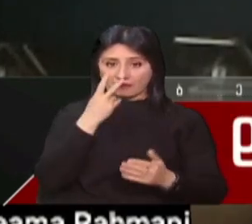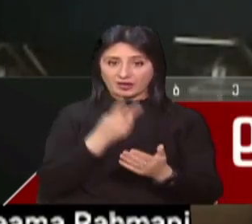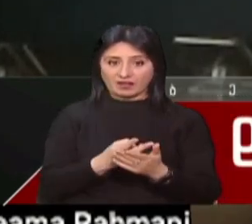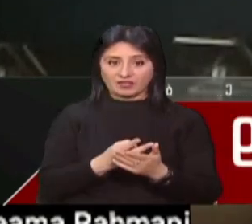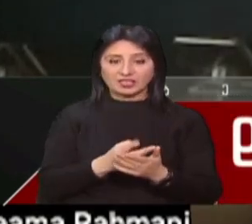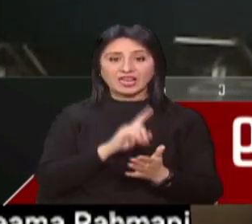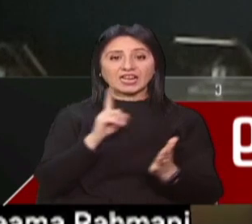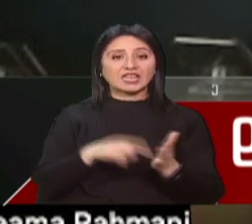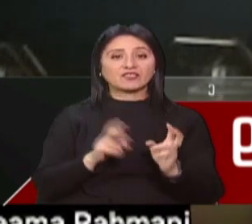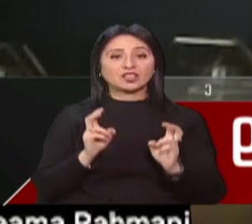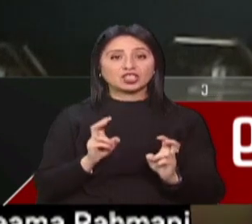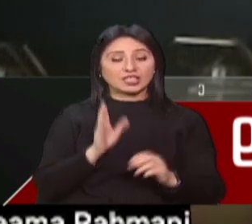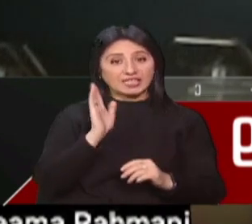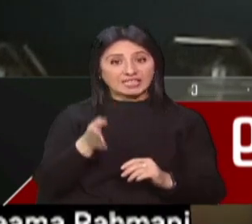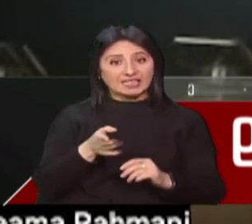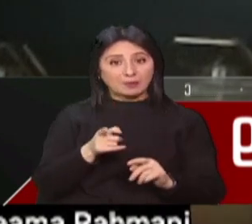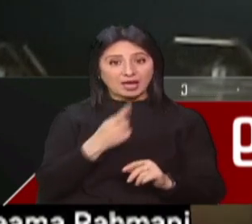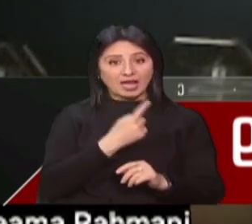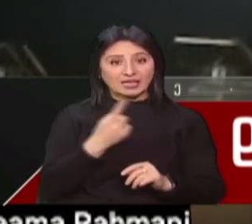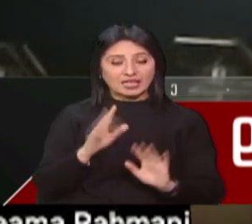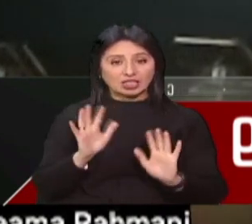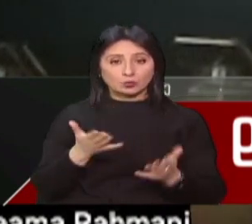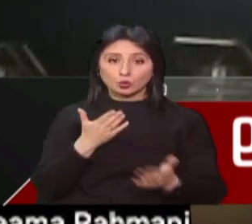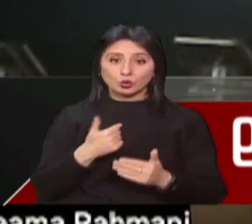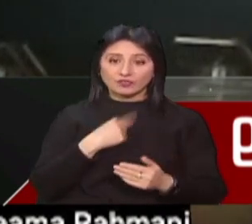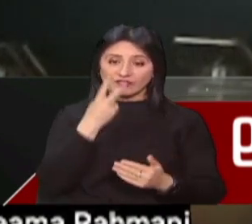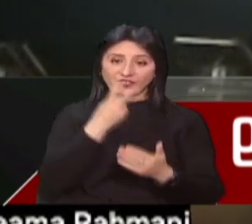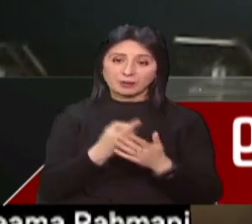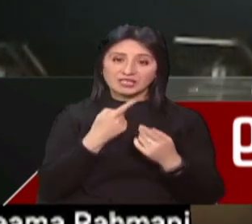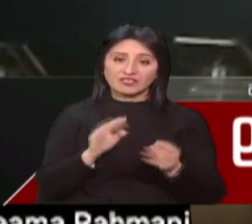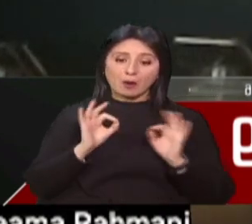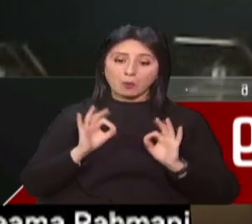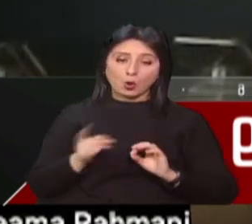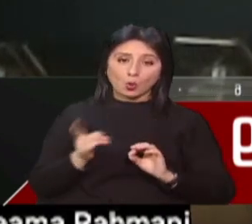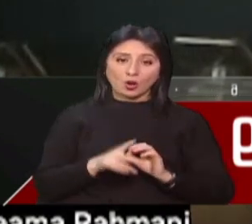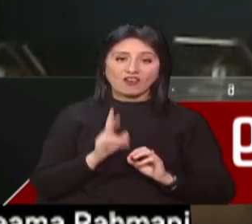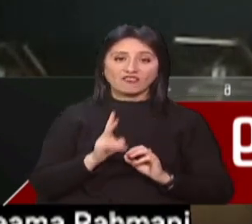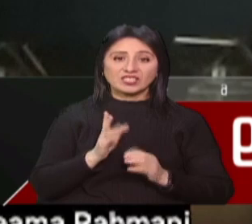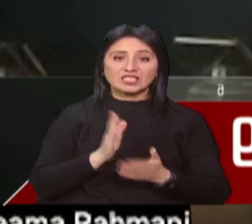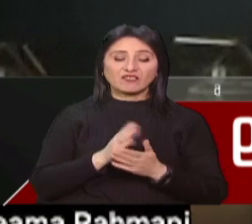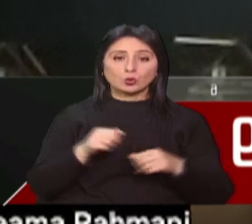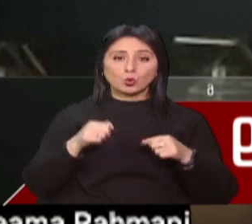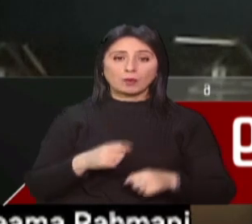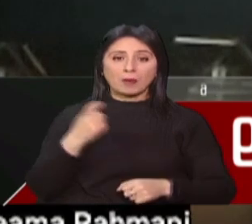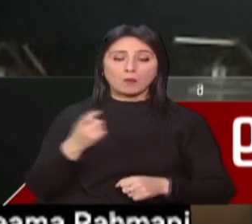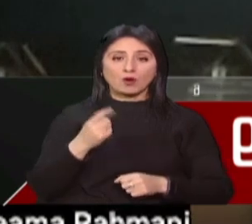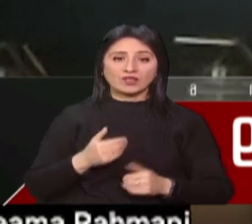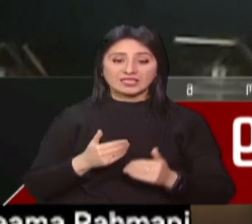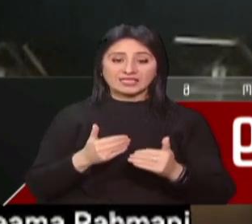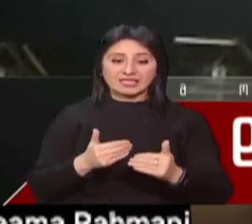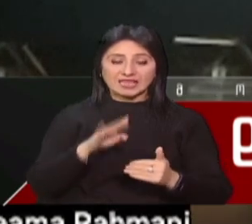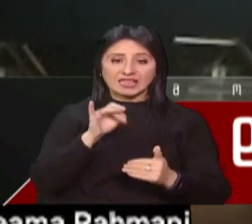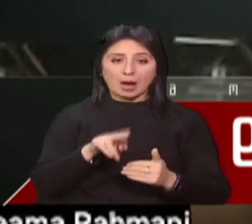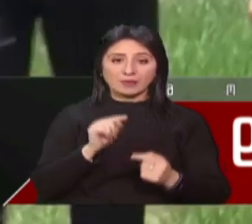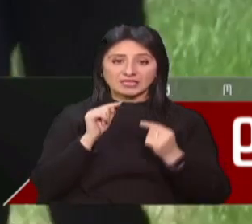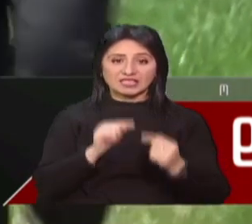ვხედავთ. კითხვა კი შემდეგია. იქნება კი ეს ერთადერთი შემთხვევა, თუ ჩვენ ვიხილავ სხვა პროკურორებსაც, რომლებსაც აქვთ უფლებამოსილება წინ წასიონ